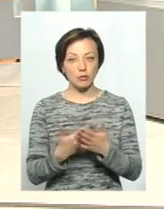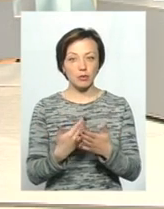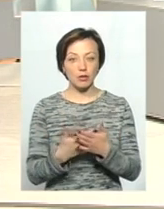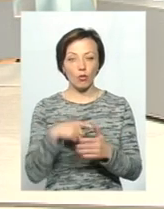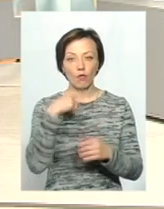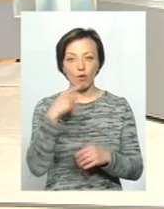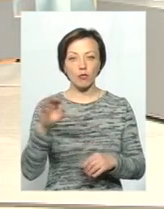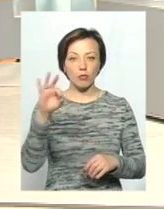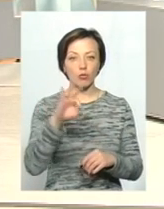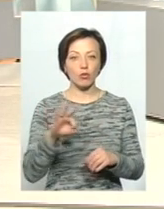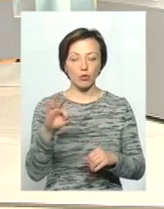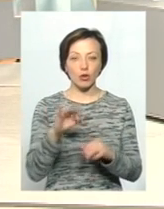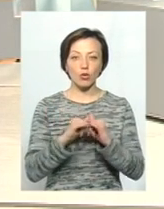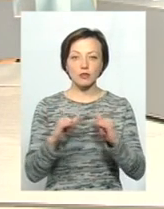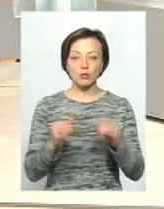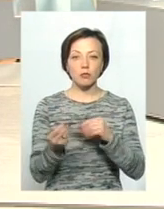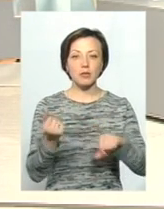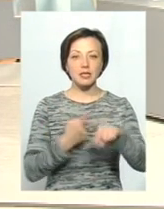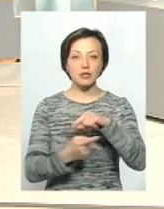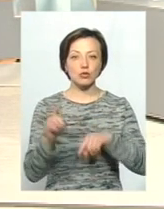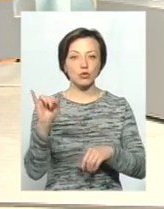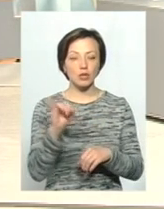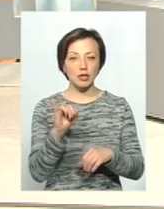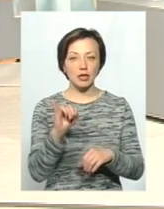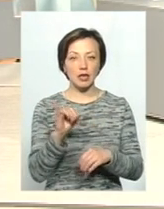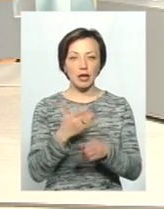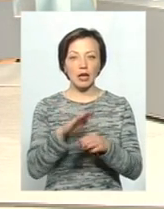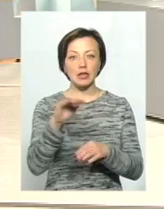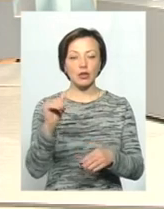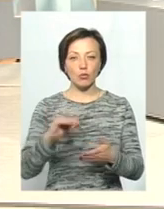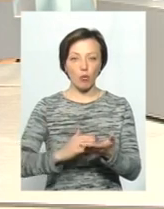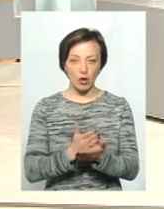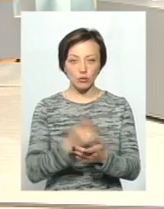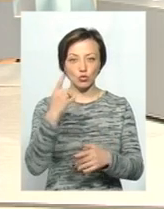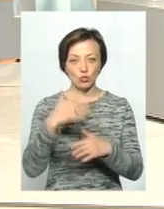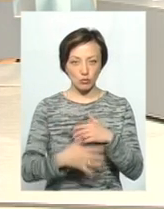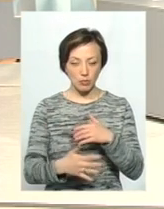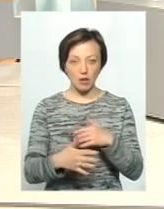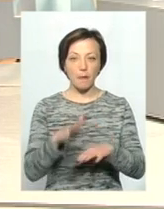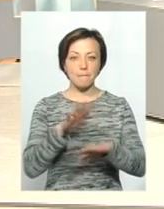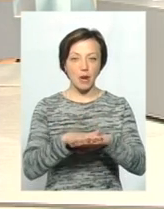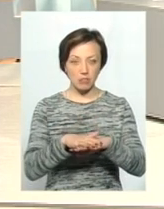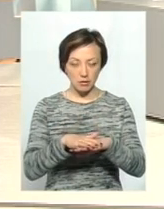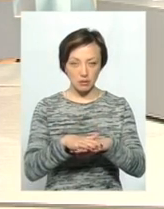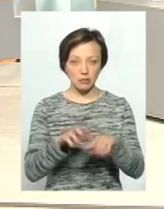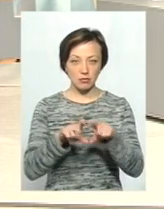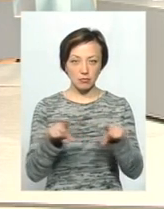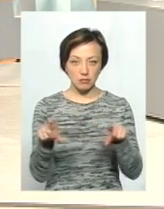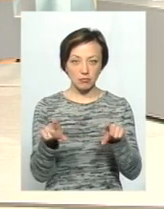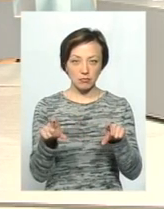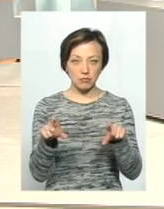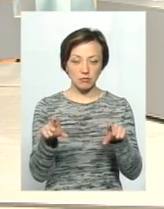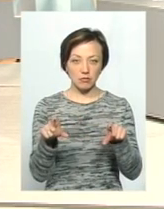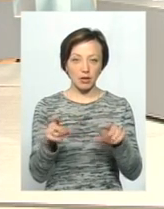говоримо про розвиток бізнесу і кредитну політику, зрозуміло, банки, ну,